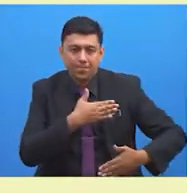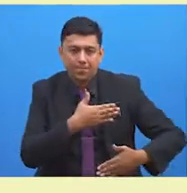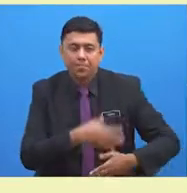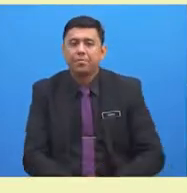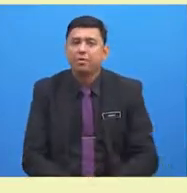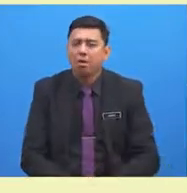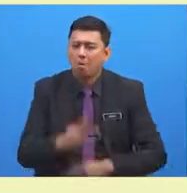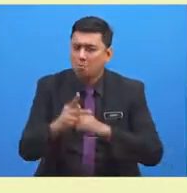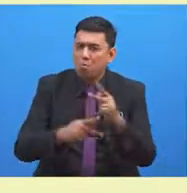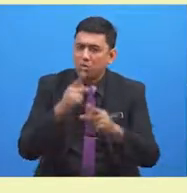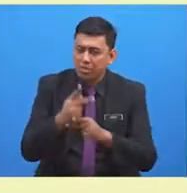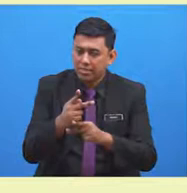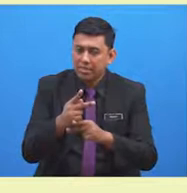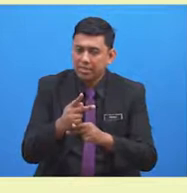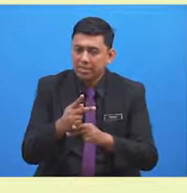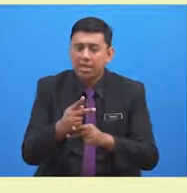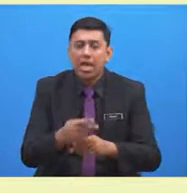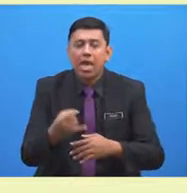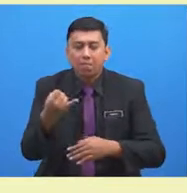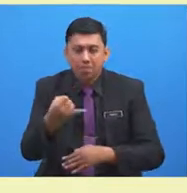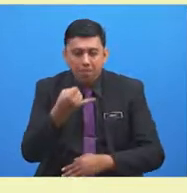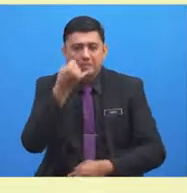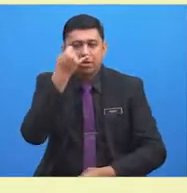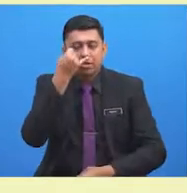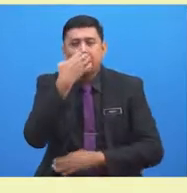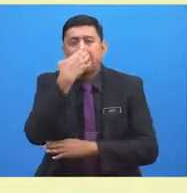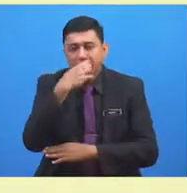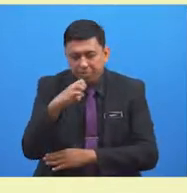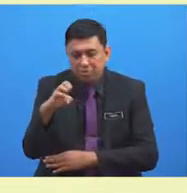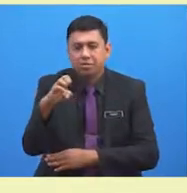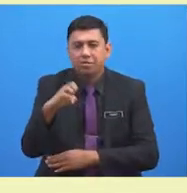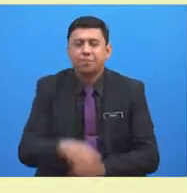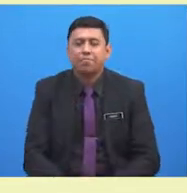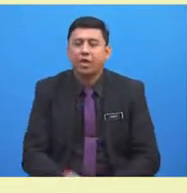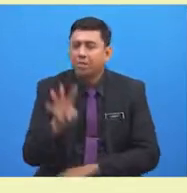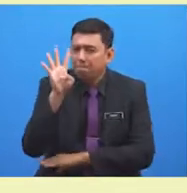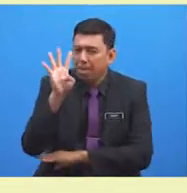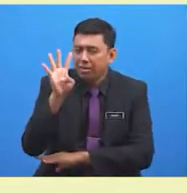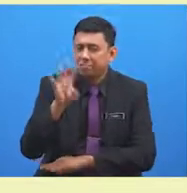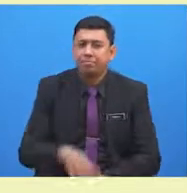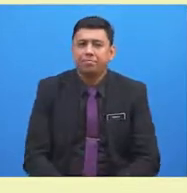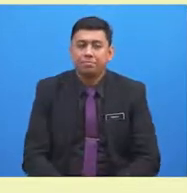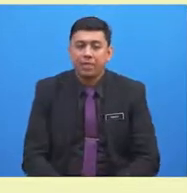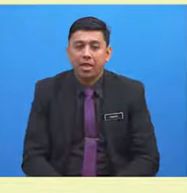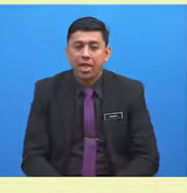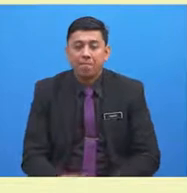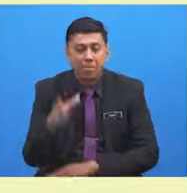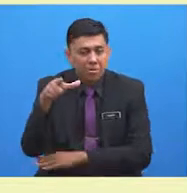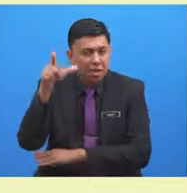memerihalkan proses inspirasi dan ekspirasi. Yang keempat,